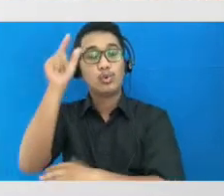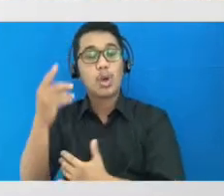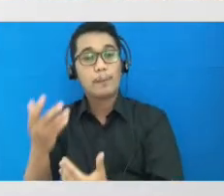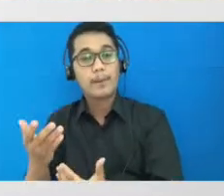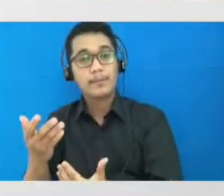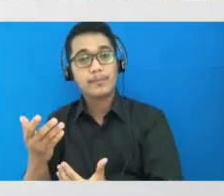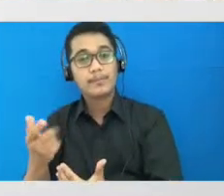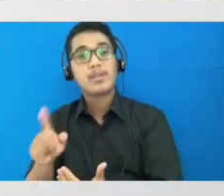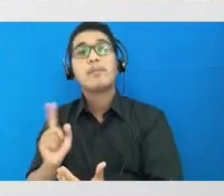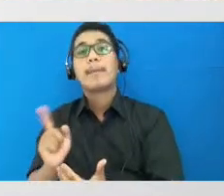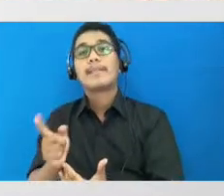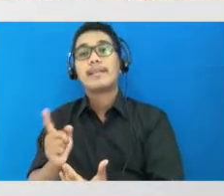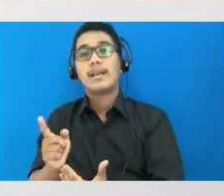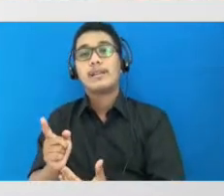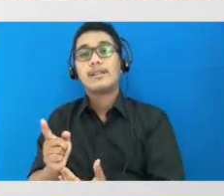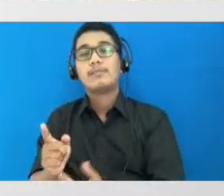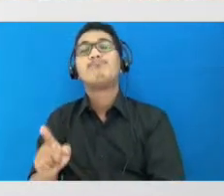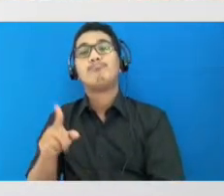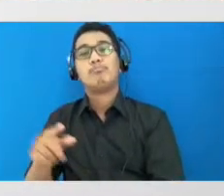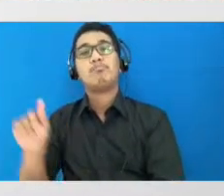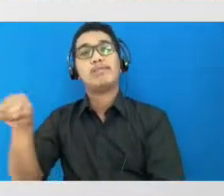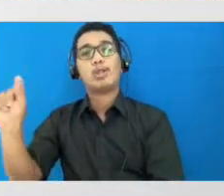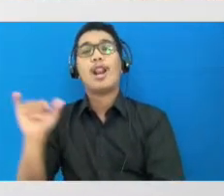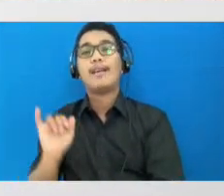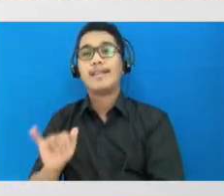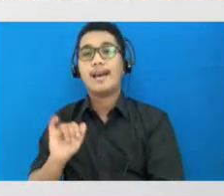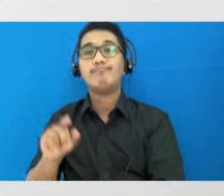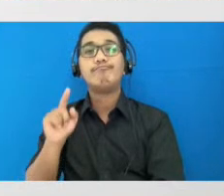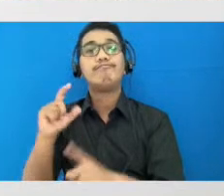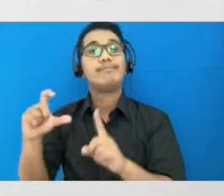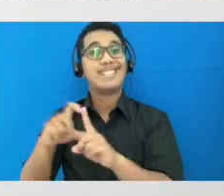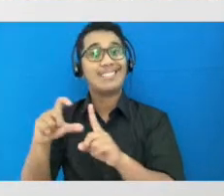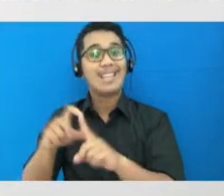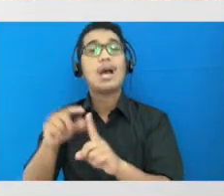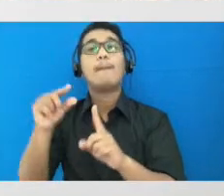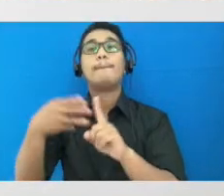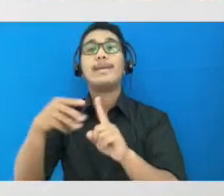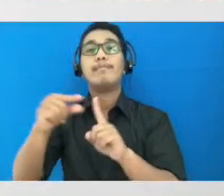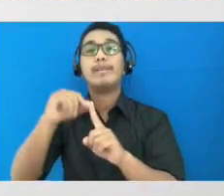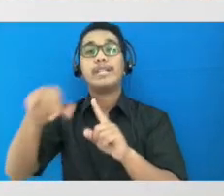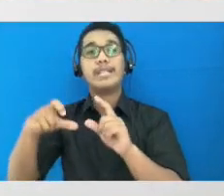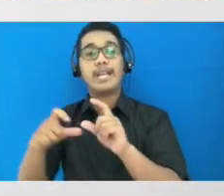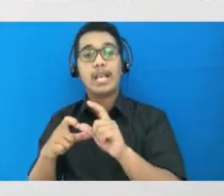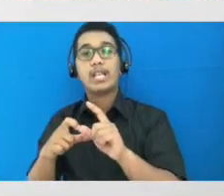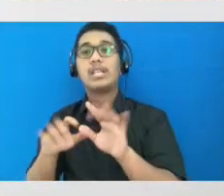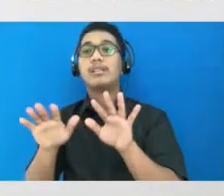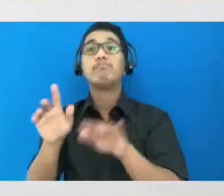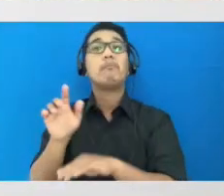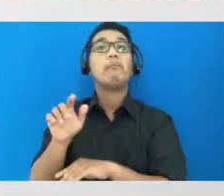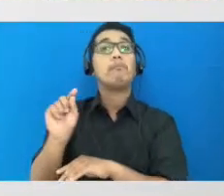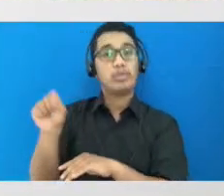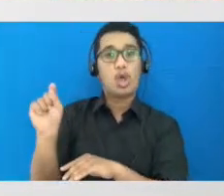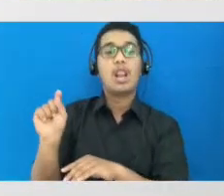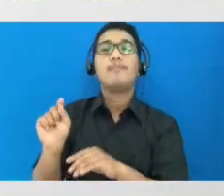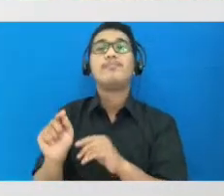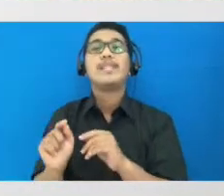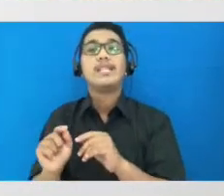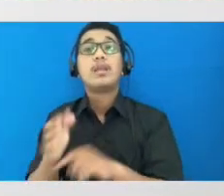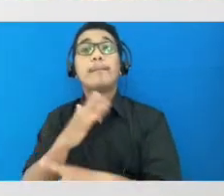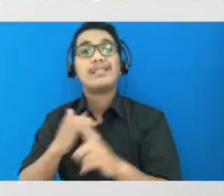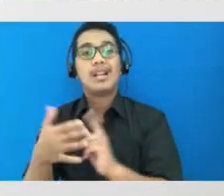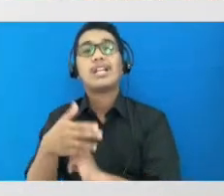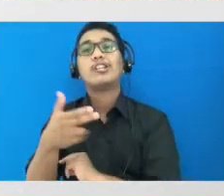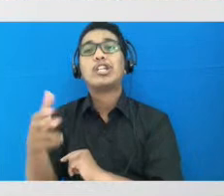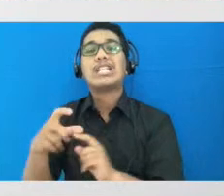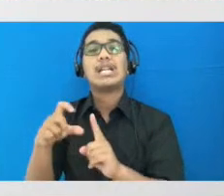memastikan memang itu adalah data BPJS, memang itu adalah data-data warga negara Indonesia, sehingga masyarakat